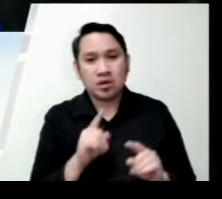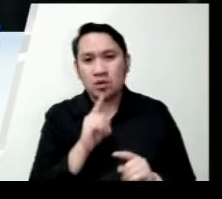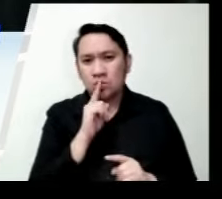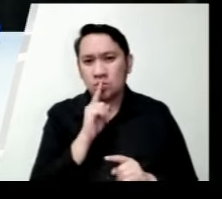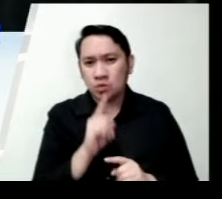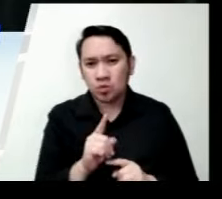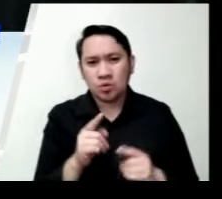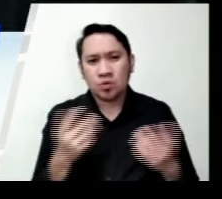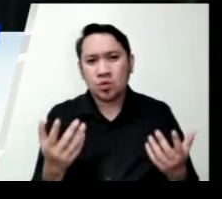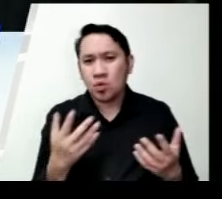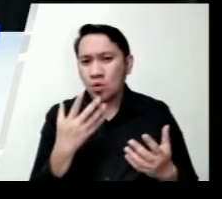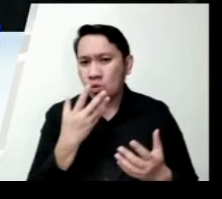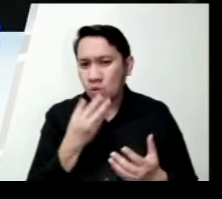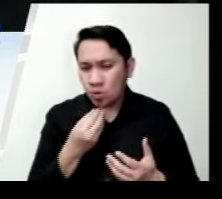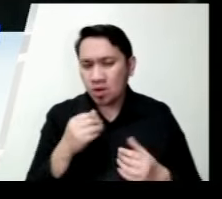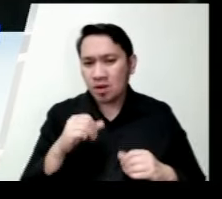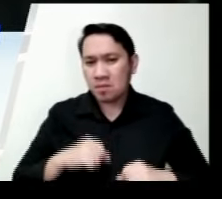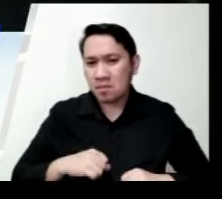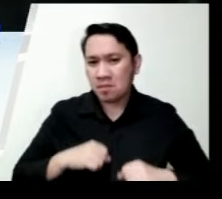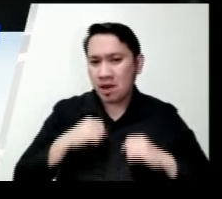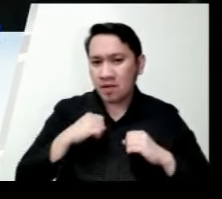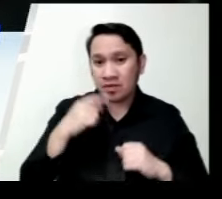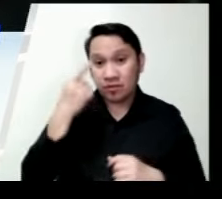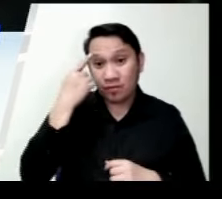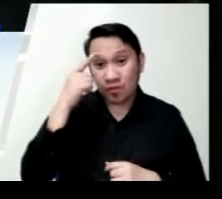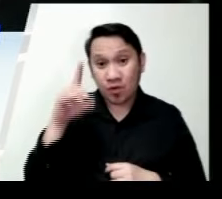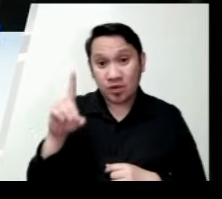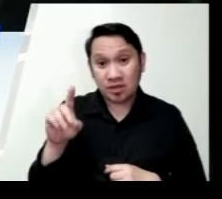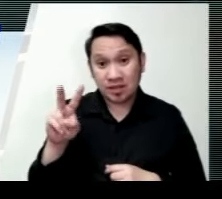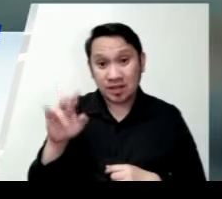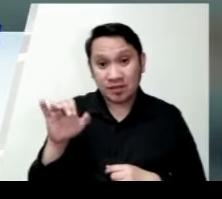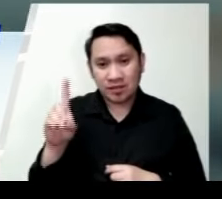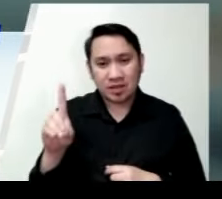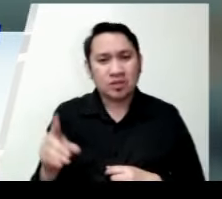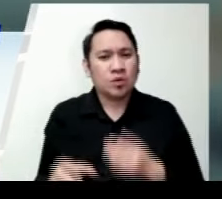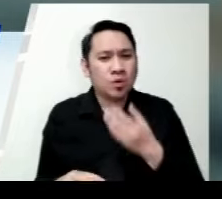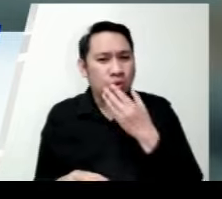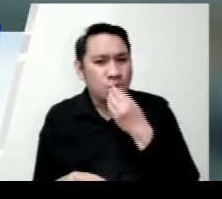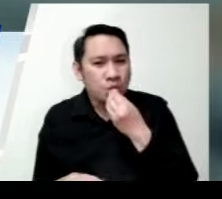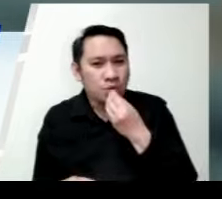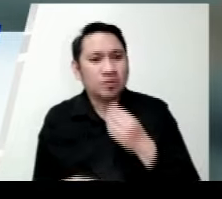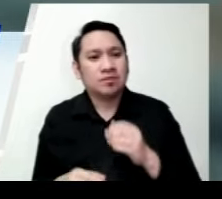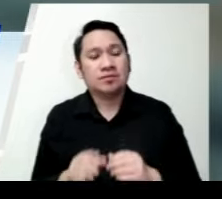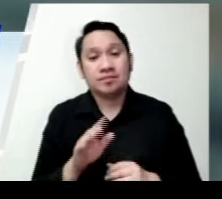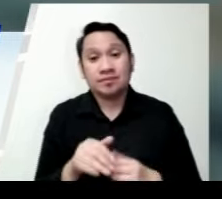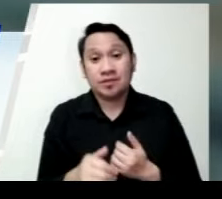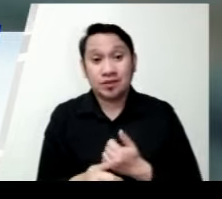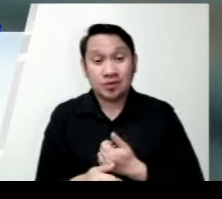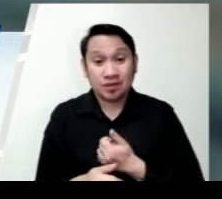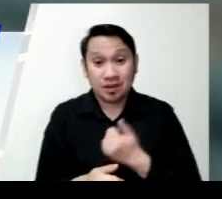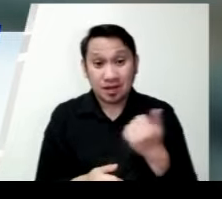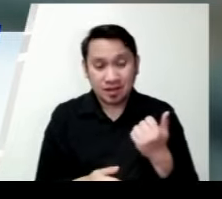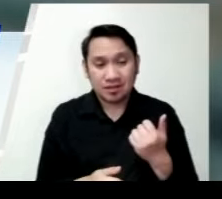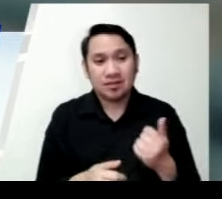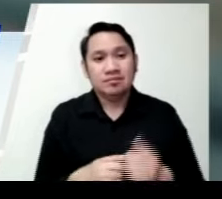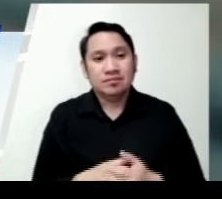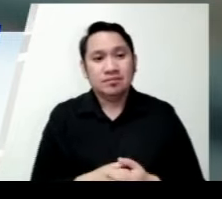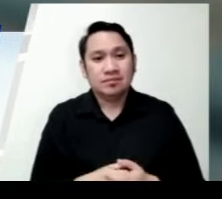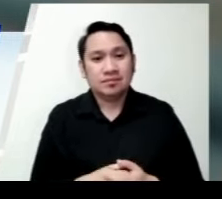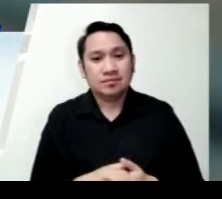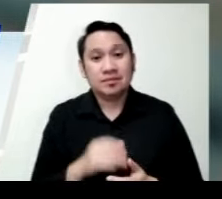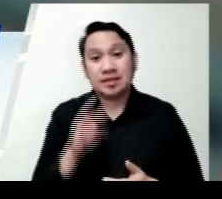at proud para kay David, ito'y walang iba kundi ang other half ng Barda na si